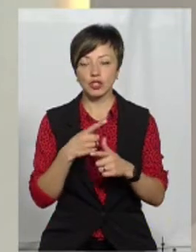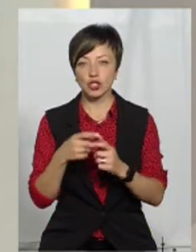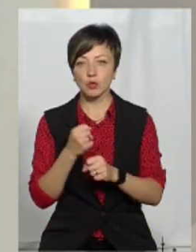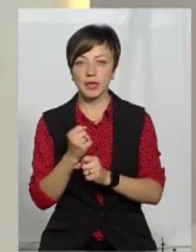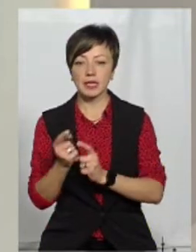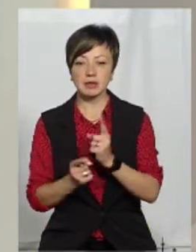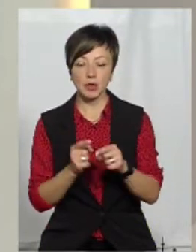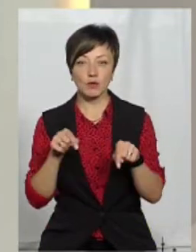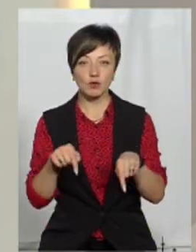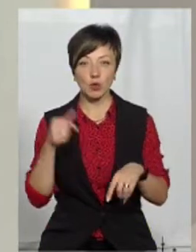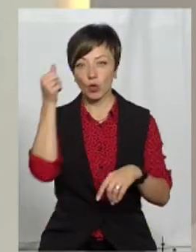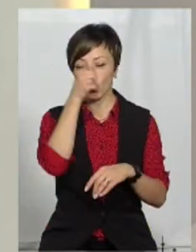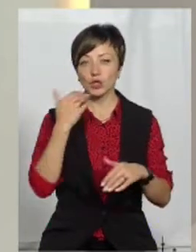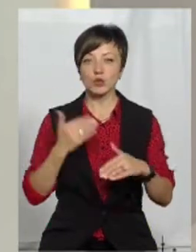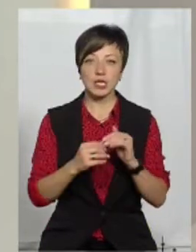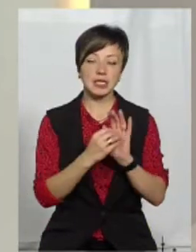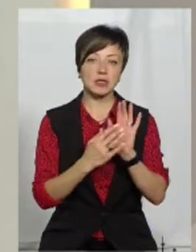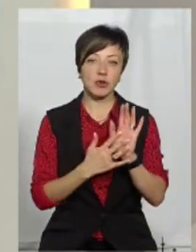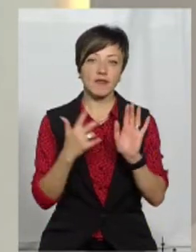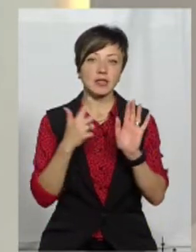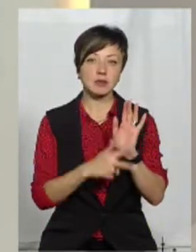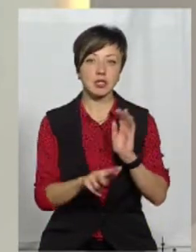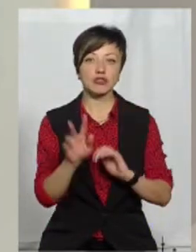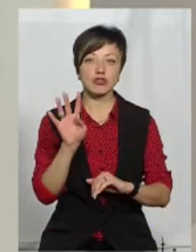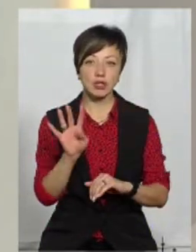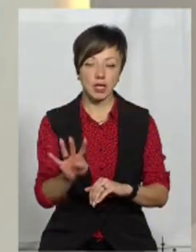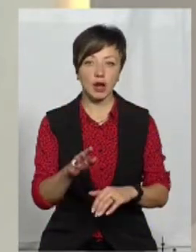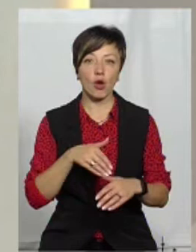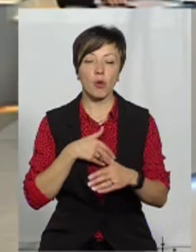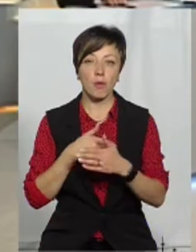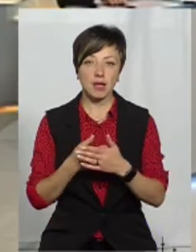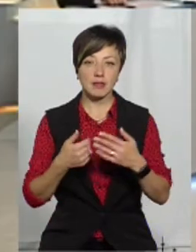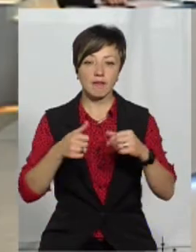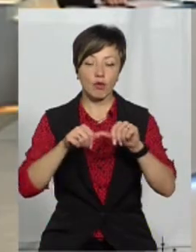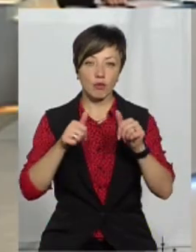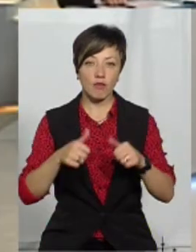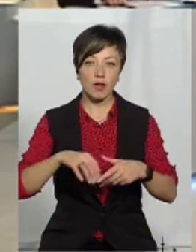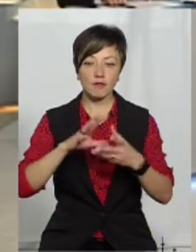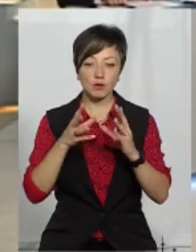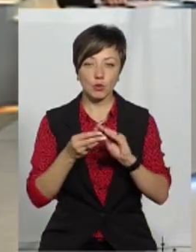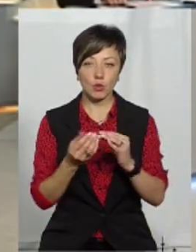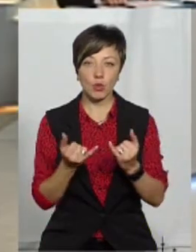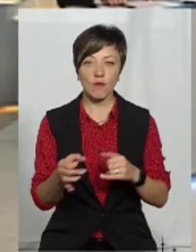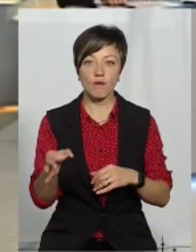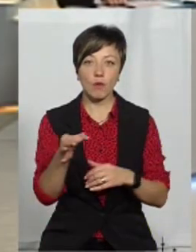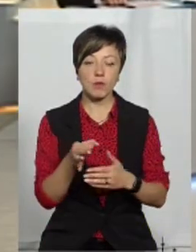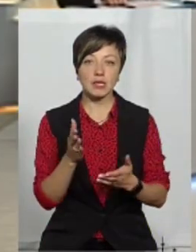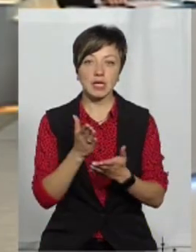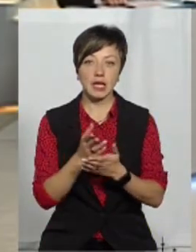поточному році вже зареєстровано 84 нових громадських формування. Всього на сьогодні вже у нас в області